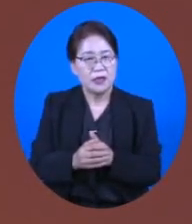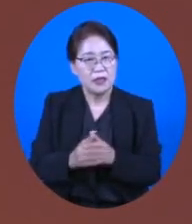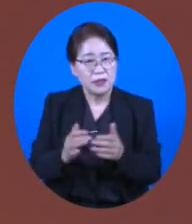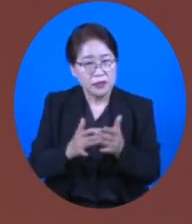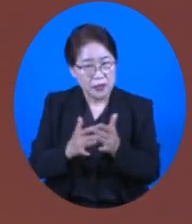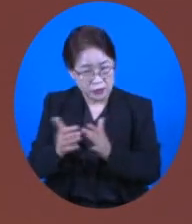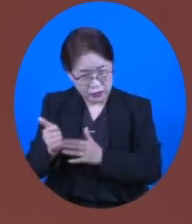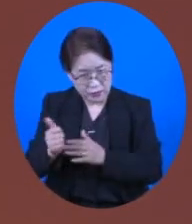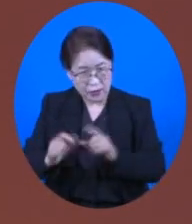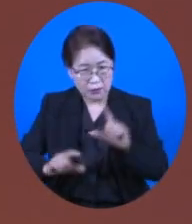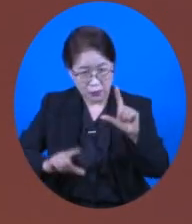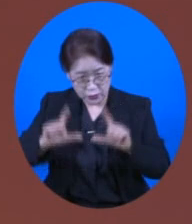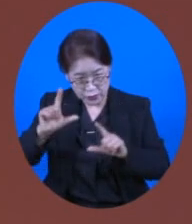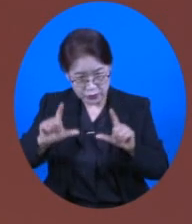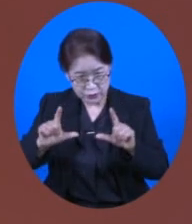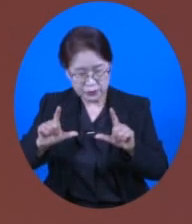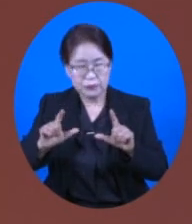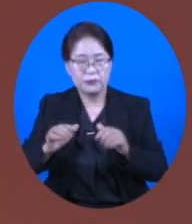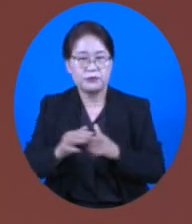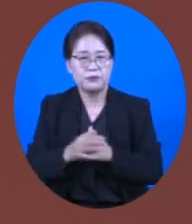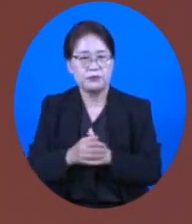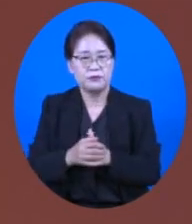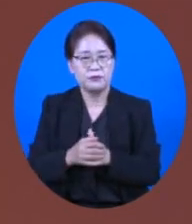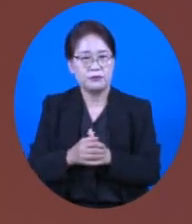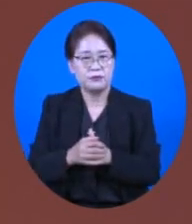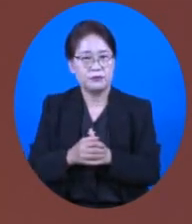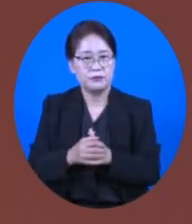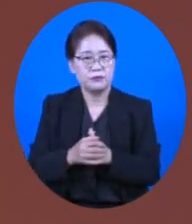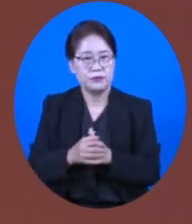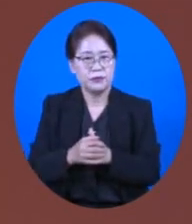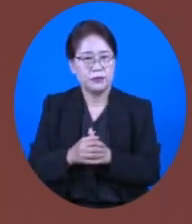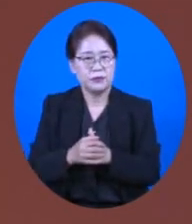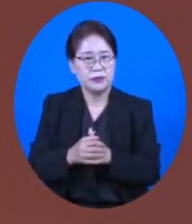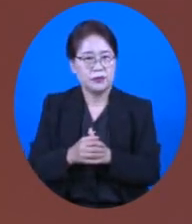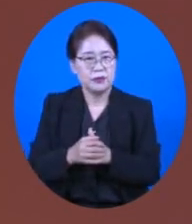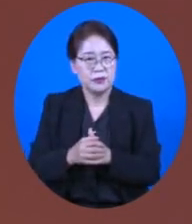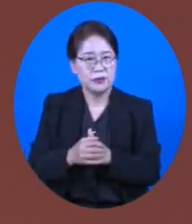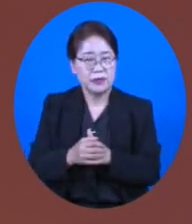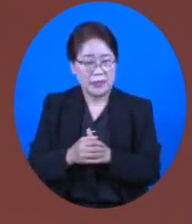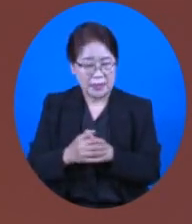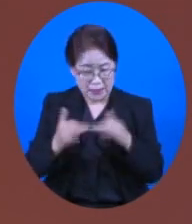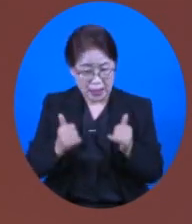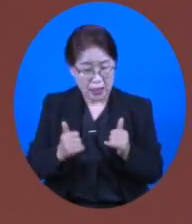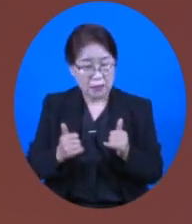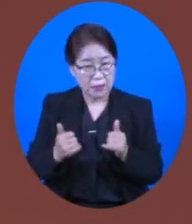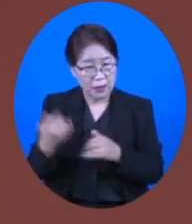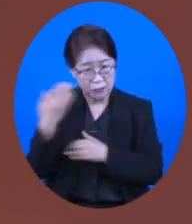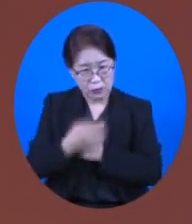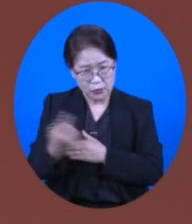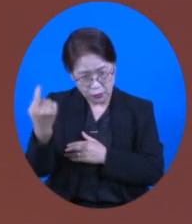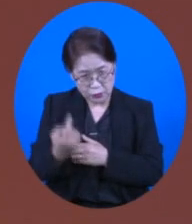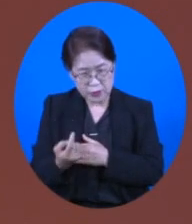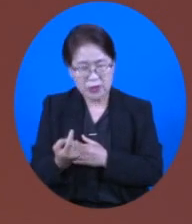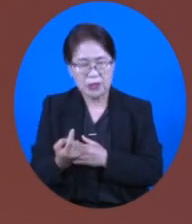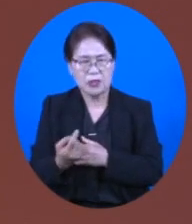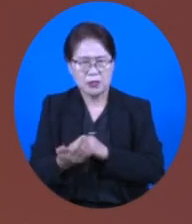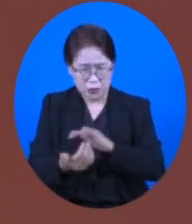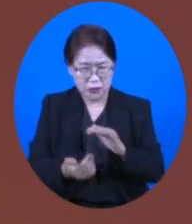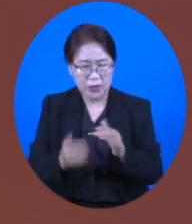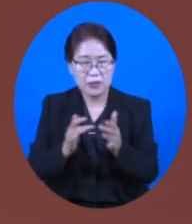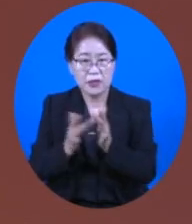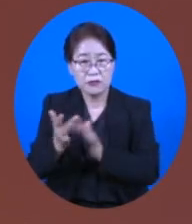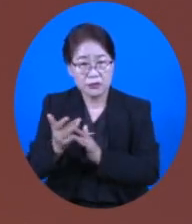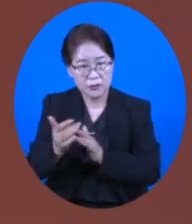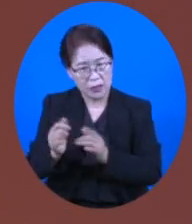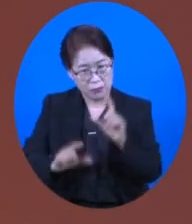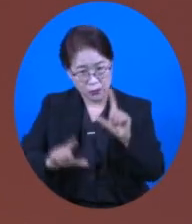보고 있습니다. 그렇게 보는 이유는 두 가지인데, 첫째로 이 여호와의 천사라고 하는